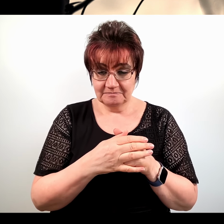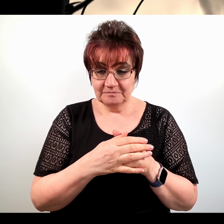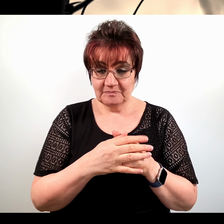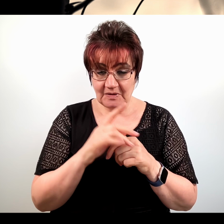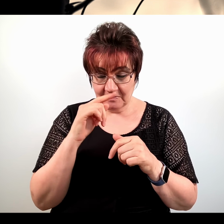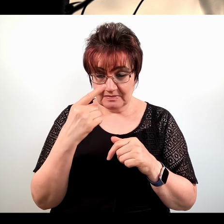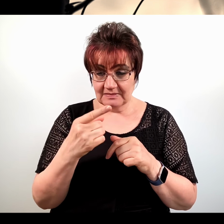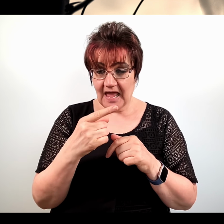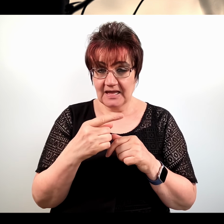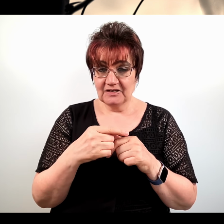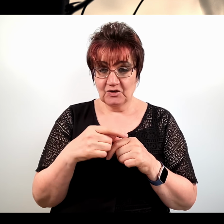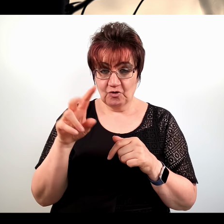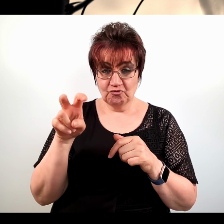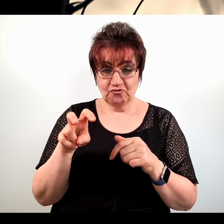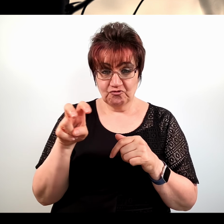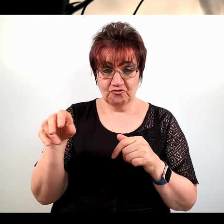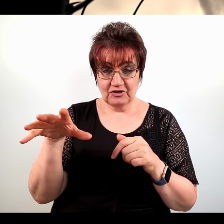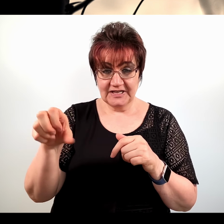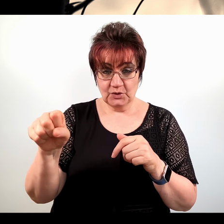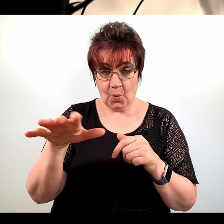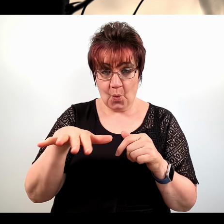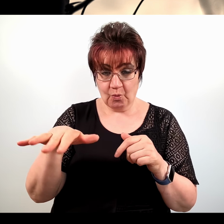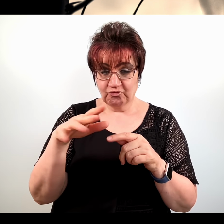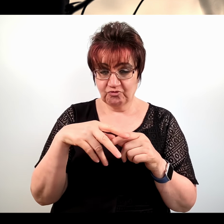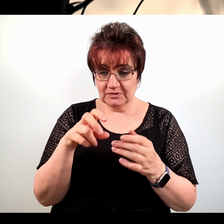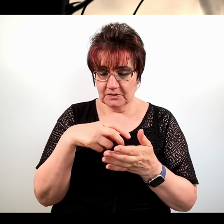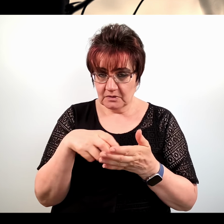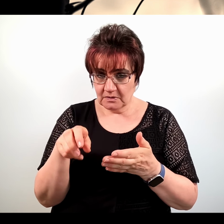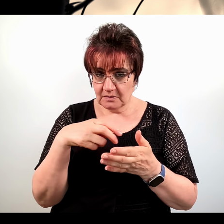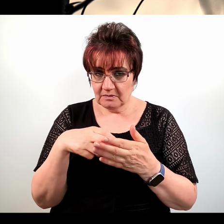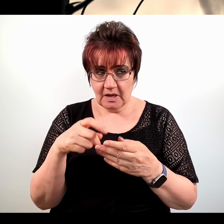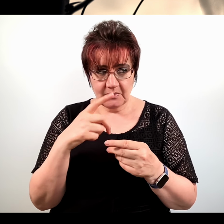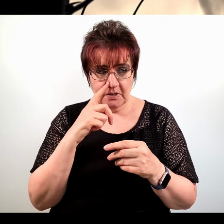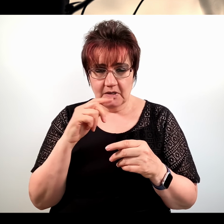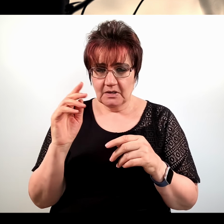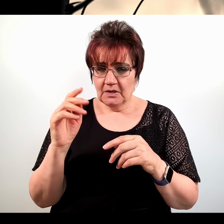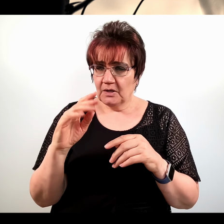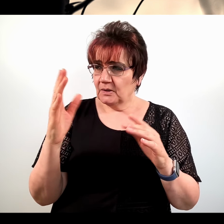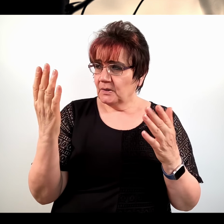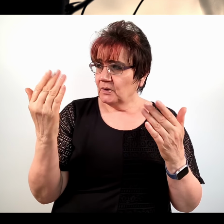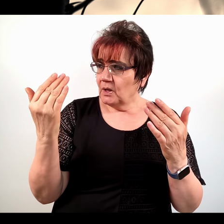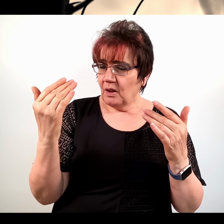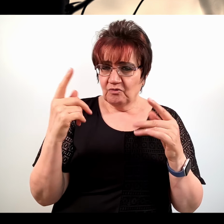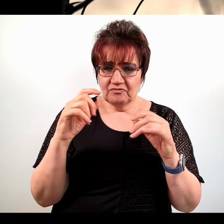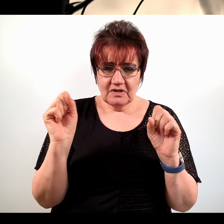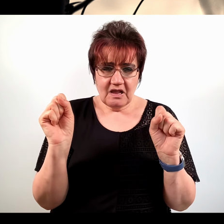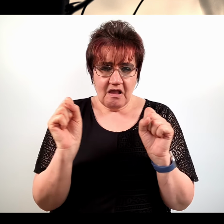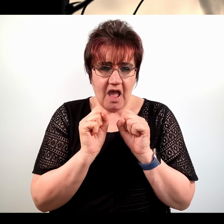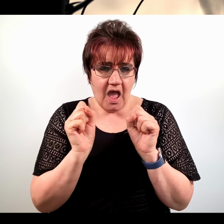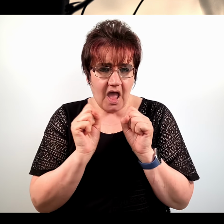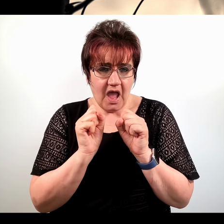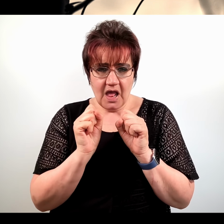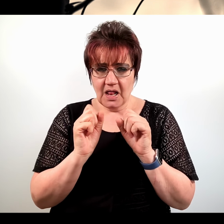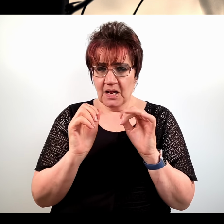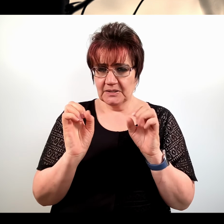Als er zum Friedhof ging, spürte er schon eine Eiseskälte in der Luft. Es fröstelte ihm